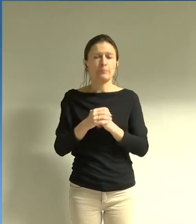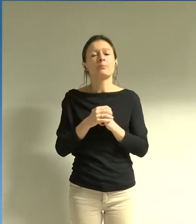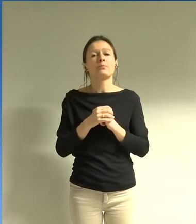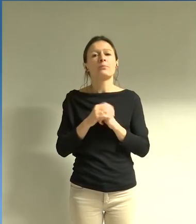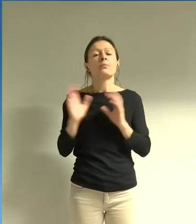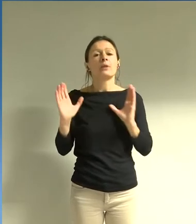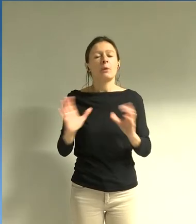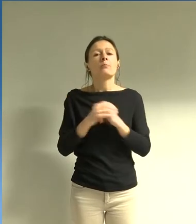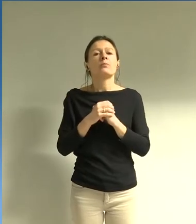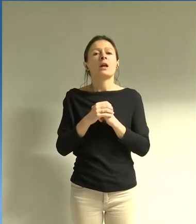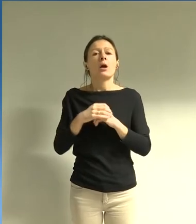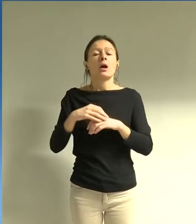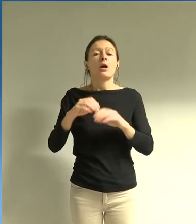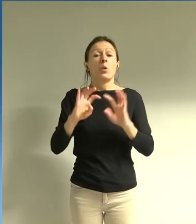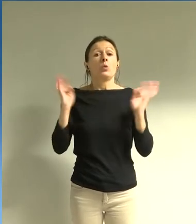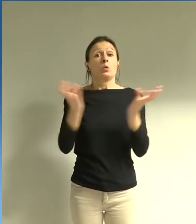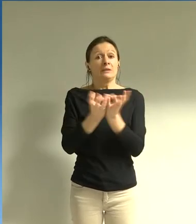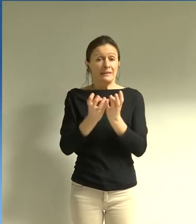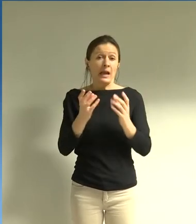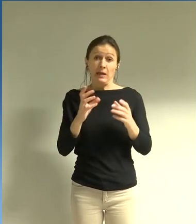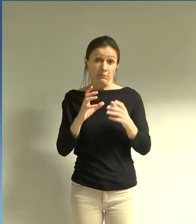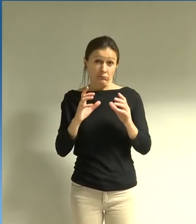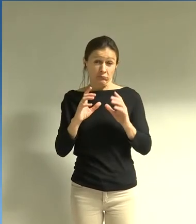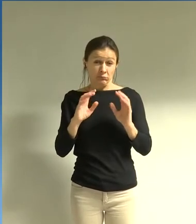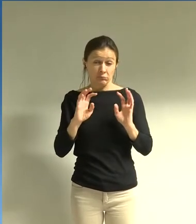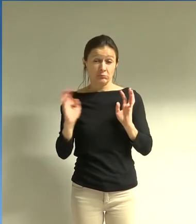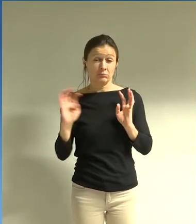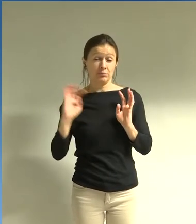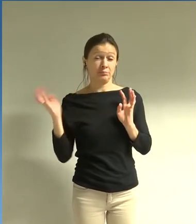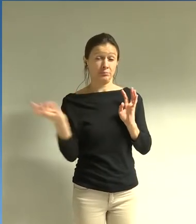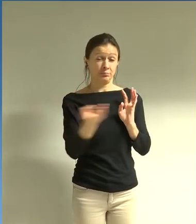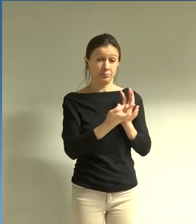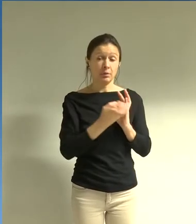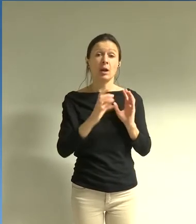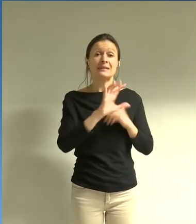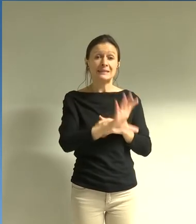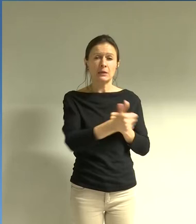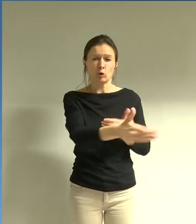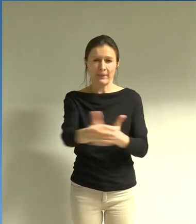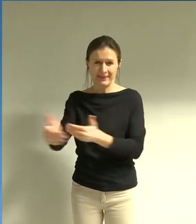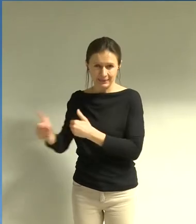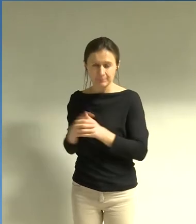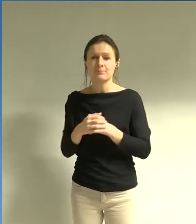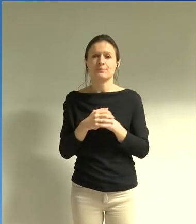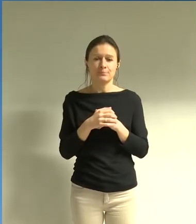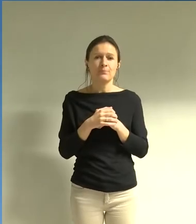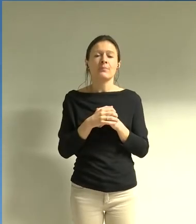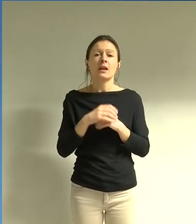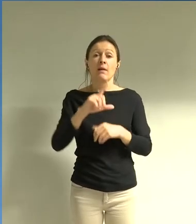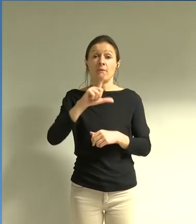représentera 1,6 et cinq collèges avec un nouveau cette répartition de 20 voix par collège ce conseil coopératif